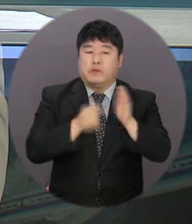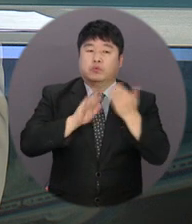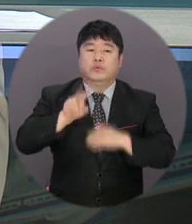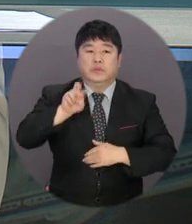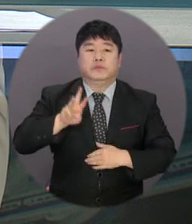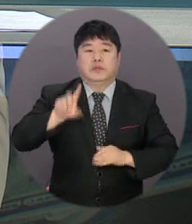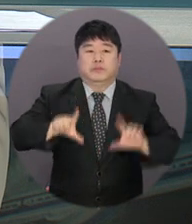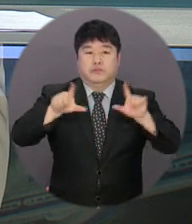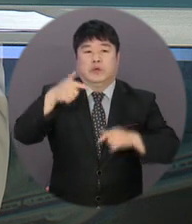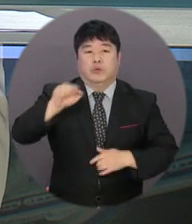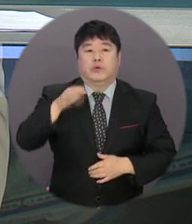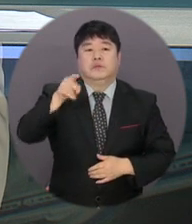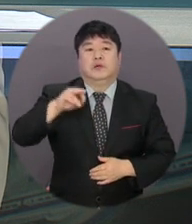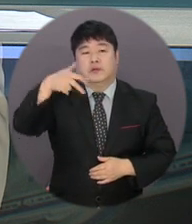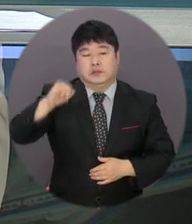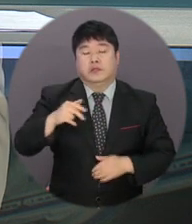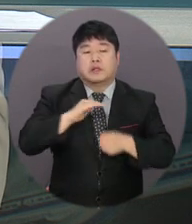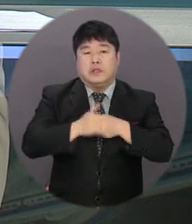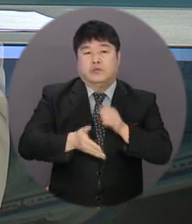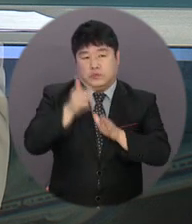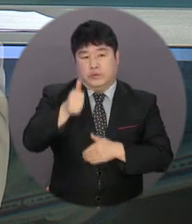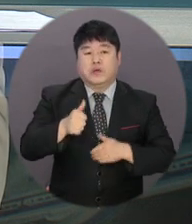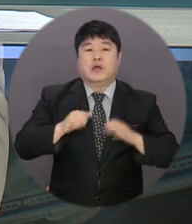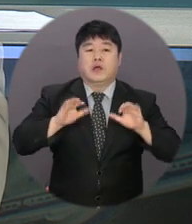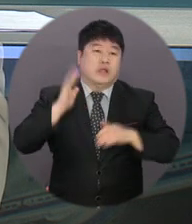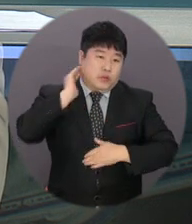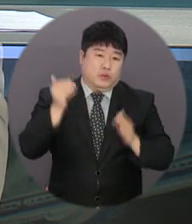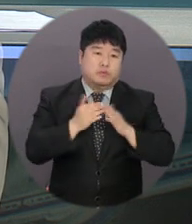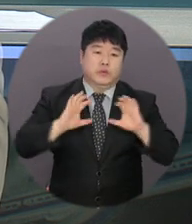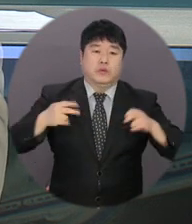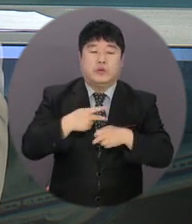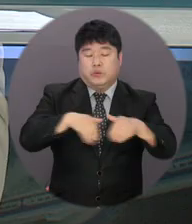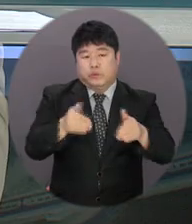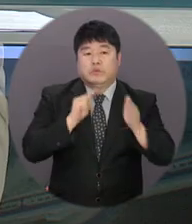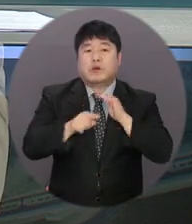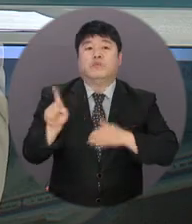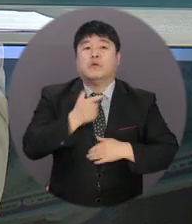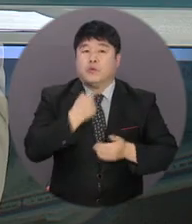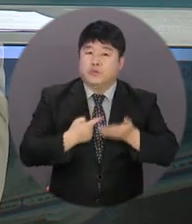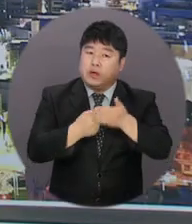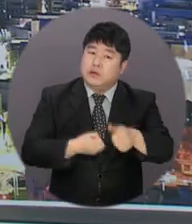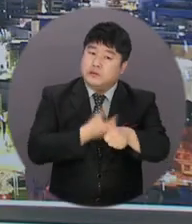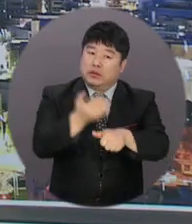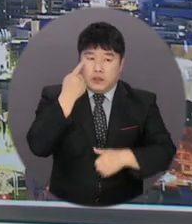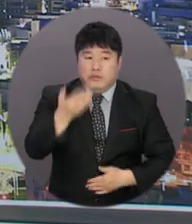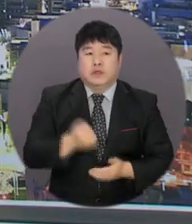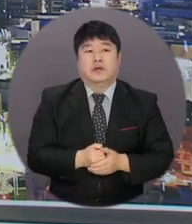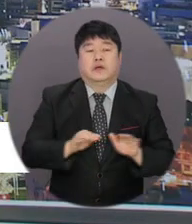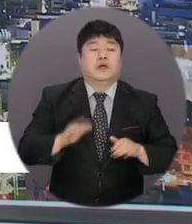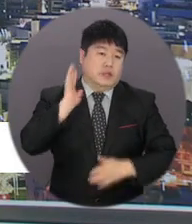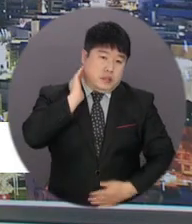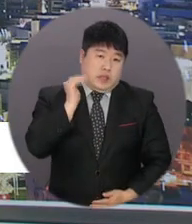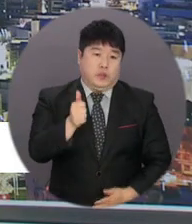23일에 권영진 대구시장과 함께 청와대와 국토부를 방문하셨는데요. 어떤 요구사항을 전달하셨습니까? 예,